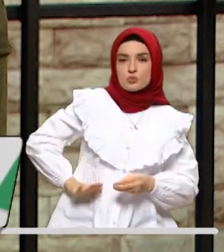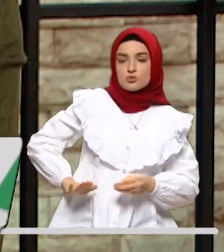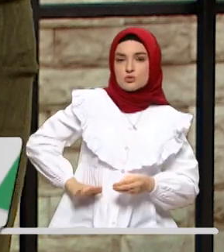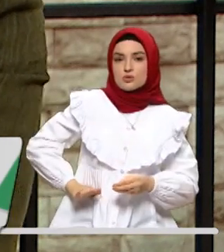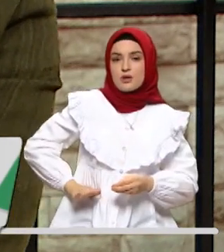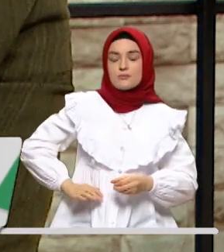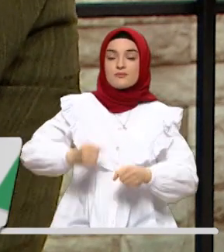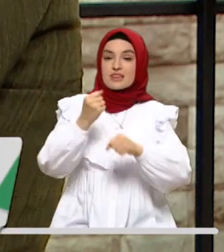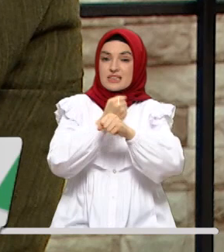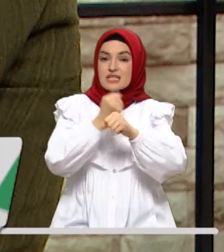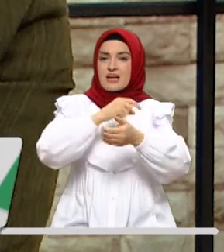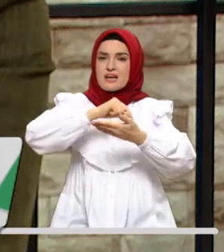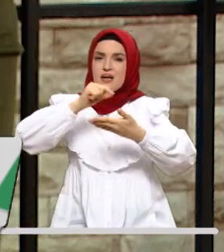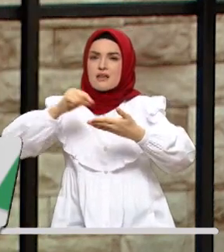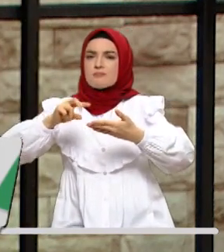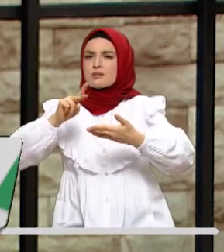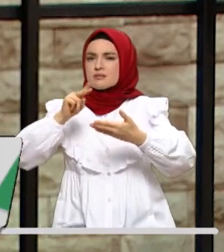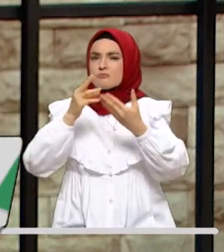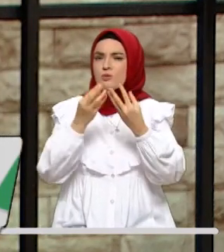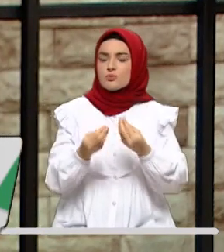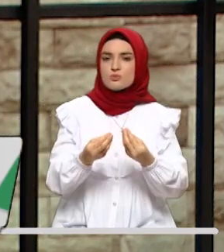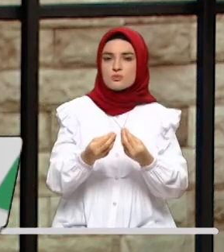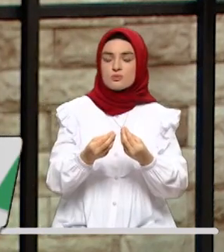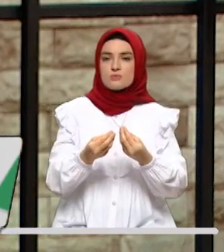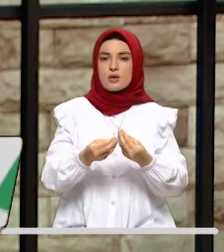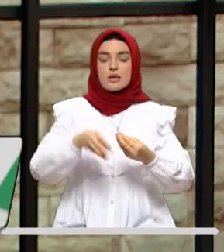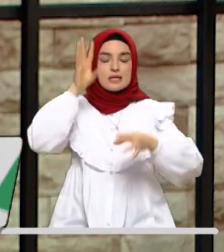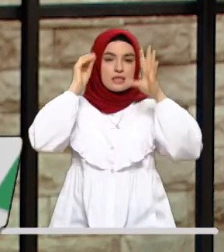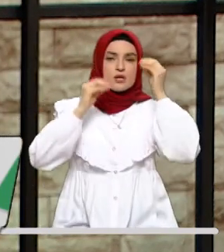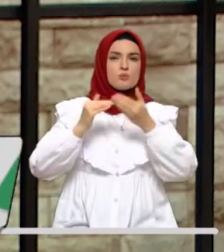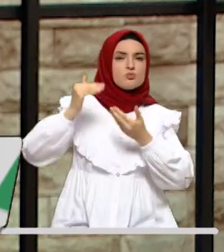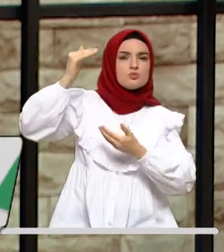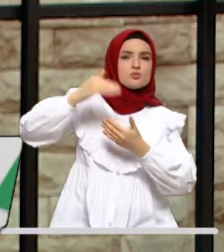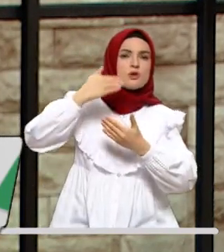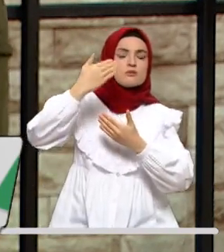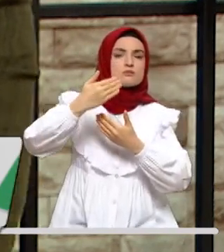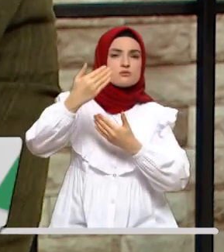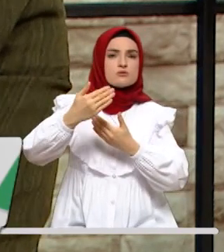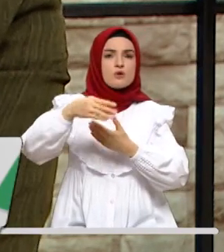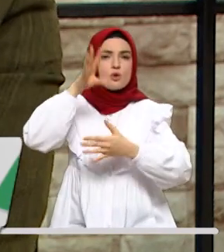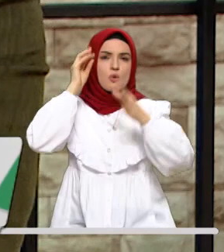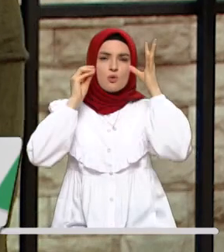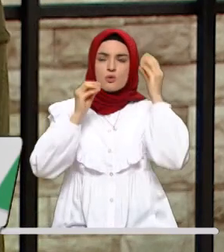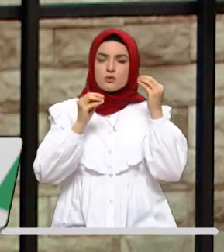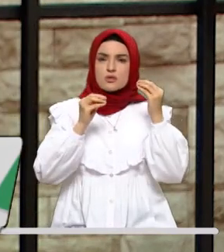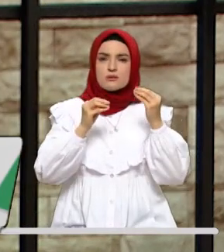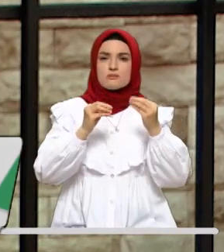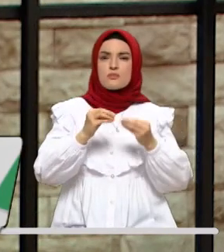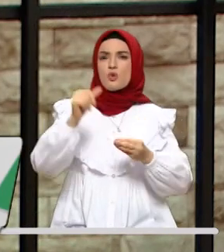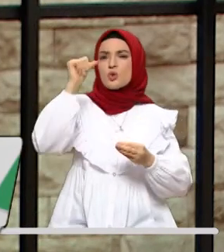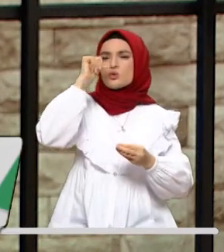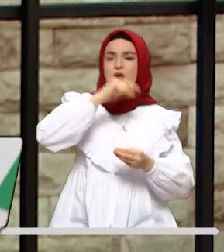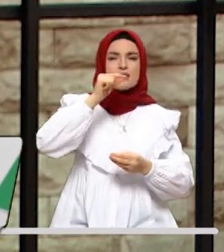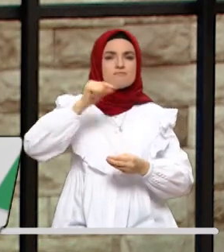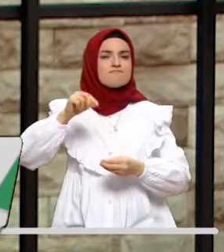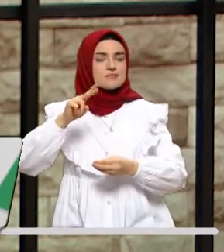taşa yazı yazmak gibidir. İlim diyor büyüdükten sonra öğrenilirse suya yazı yazmak gibidir. Yani